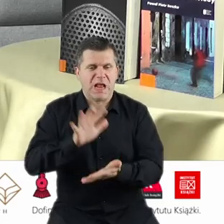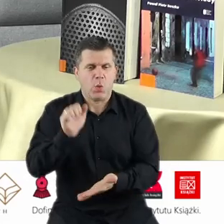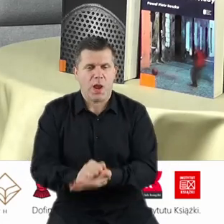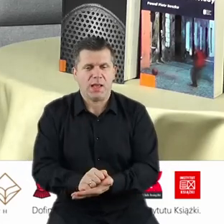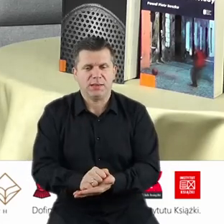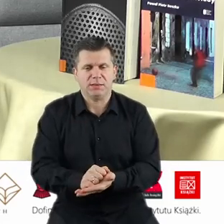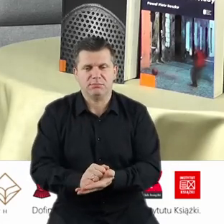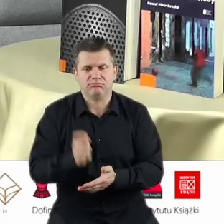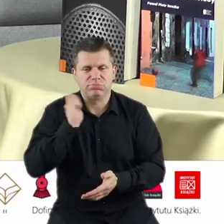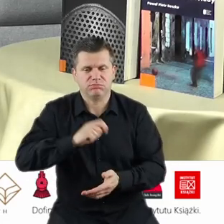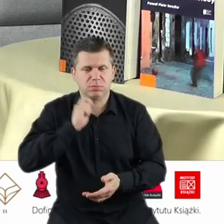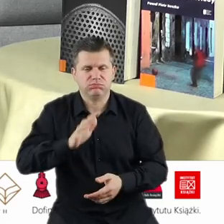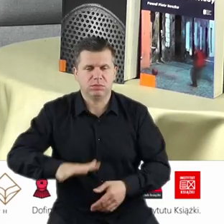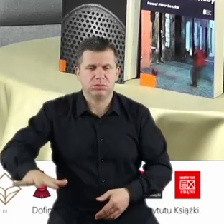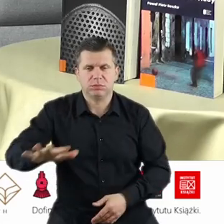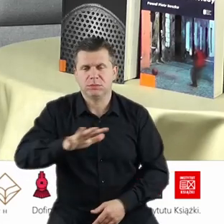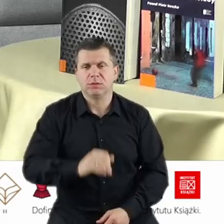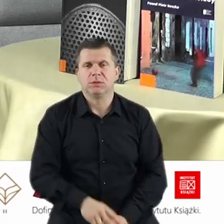zagłady.